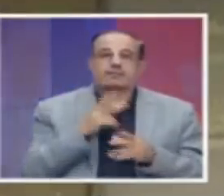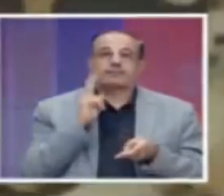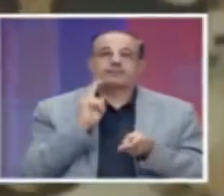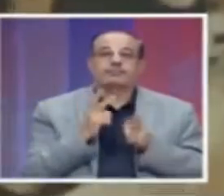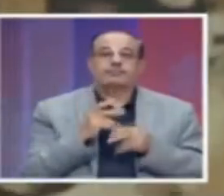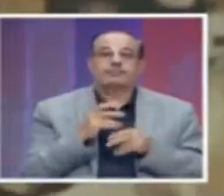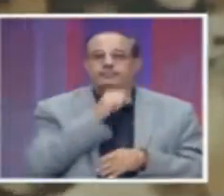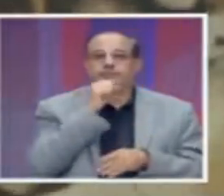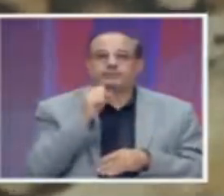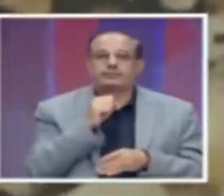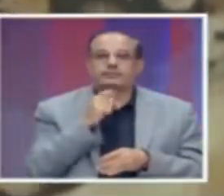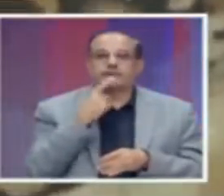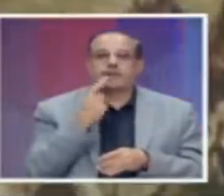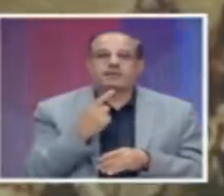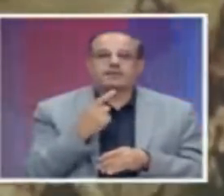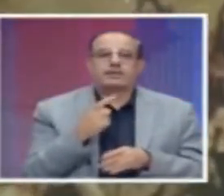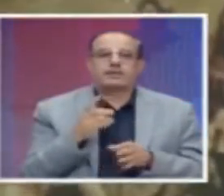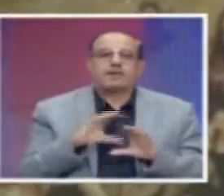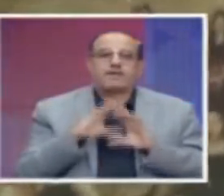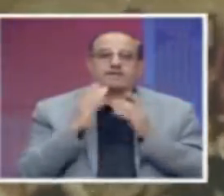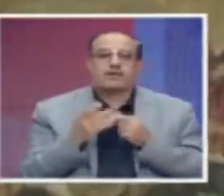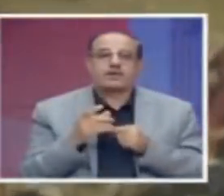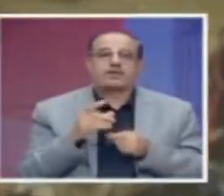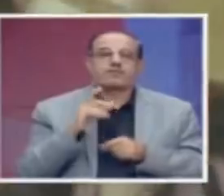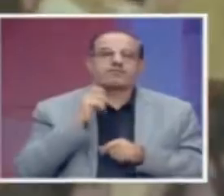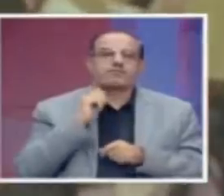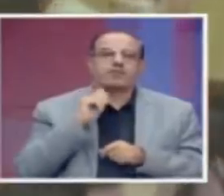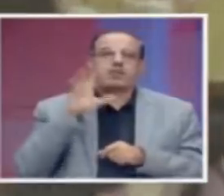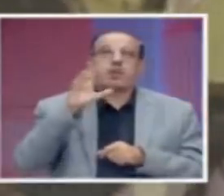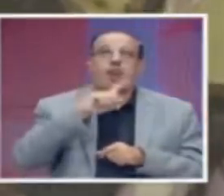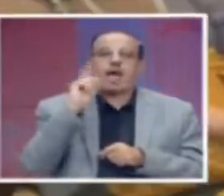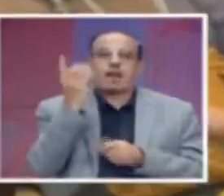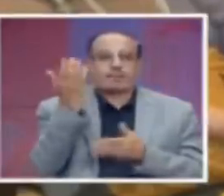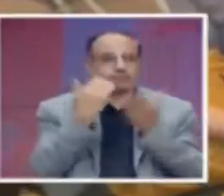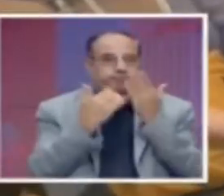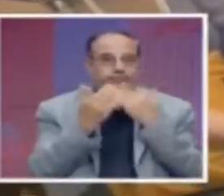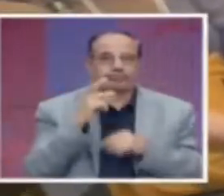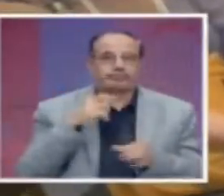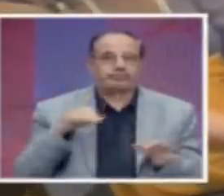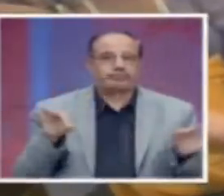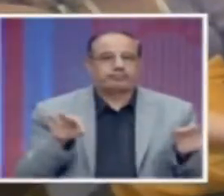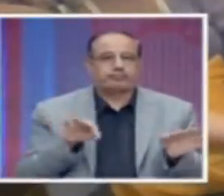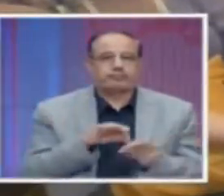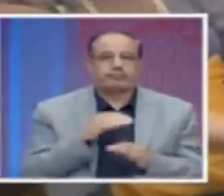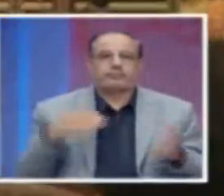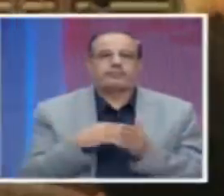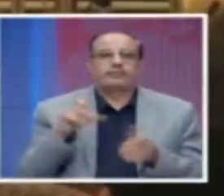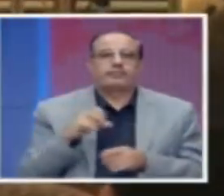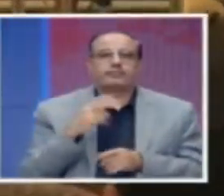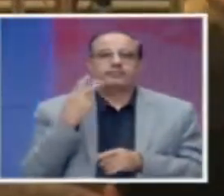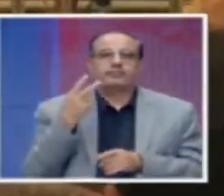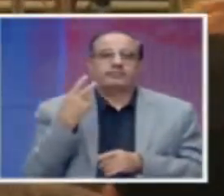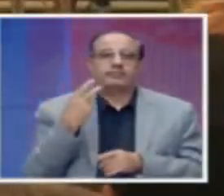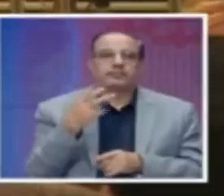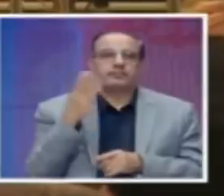فالمهرجان الذي يشارك فيه كل عام فرق فنية من مختلف دول العالم ينطلق نهاية الشهر الجاري في